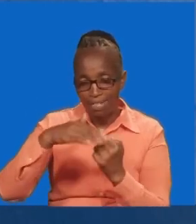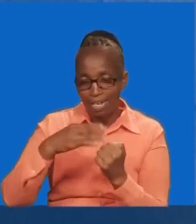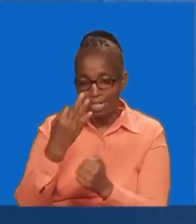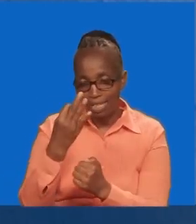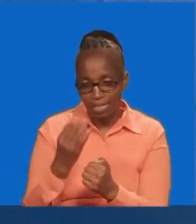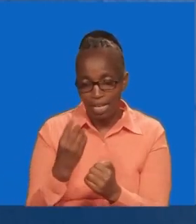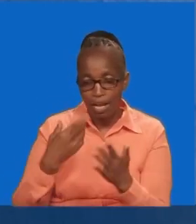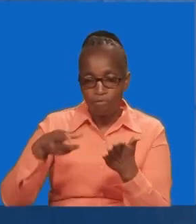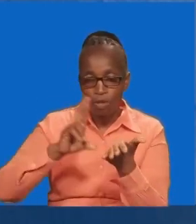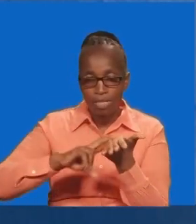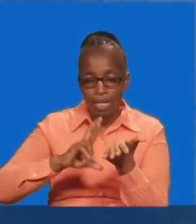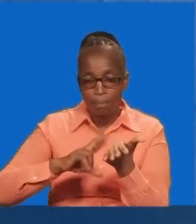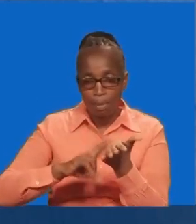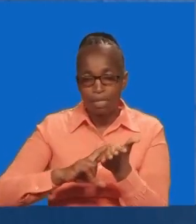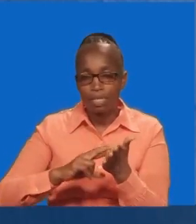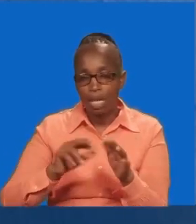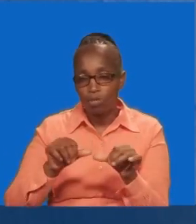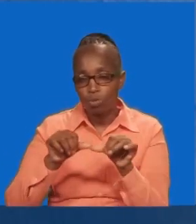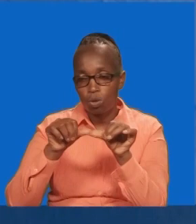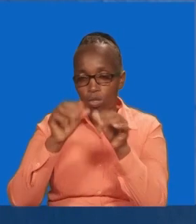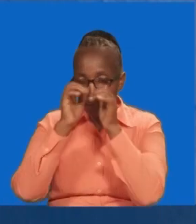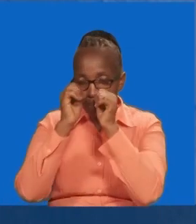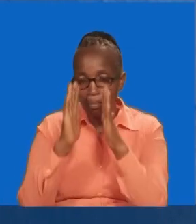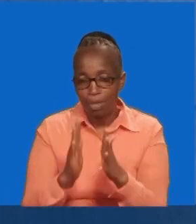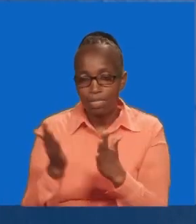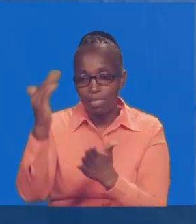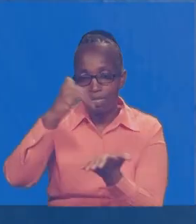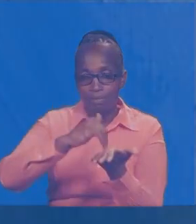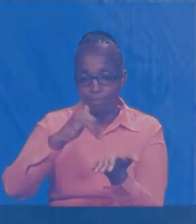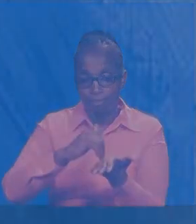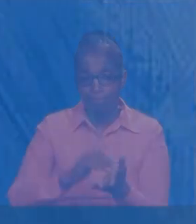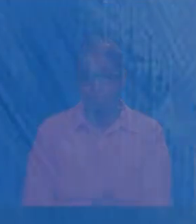3:30 jioni kwa marudio ya hiki kipindi, ili tukaweze kubarikiwa tena. Shalom.